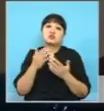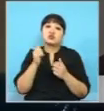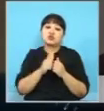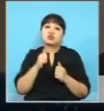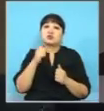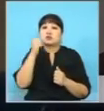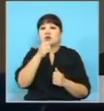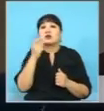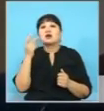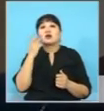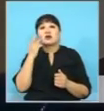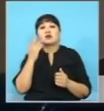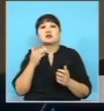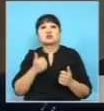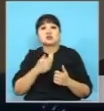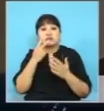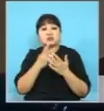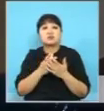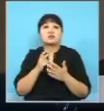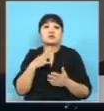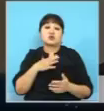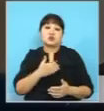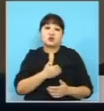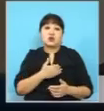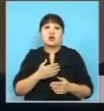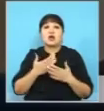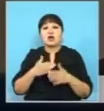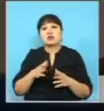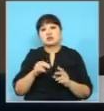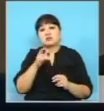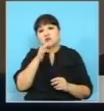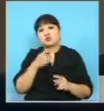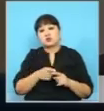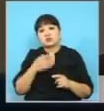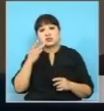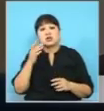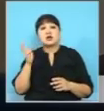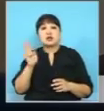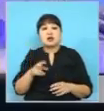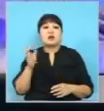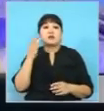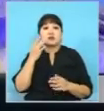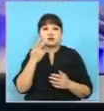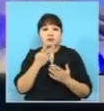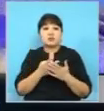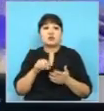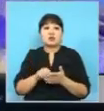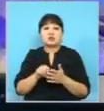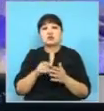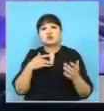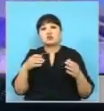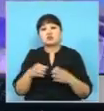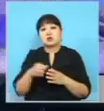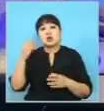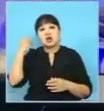көруге тырысамыз. Театр осы фестиваль салтанат түрде ашылған сәттен бастап осындамыз, қарап отырық. Фестивальге қатысып жатқан театр